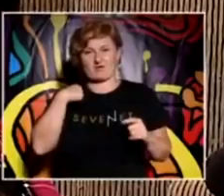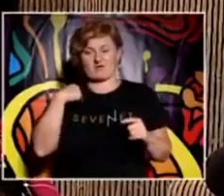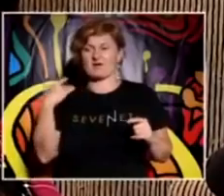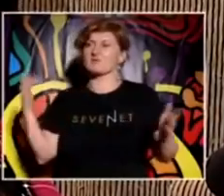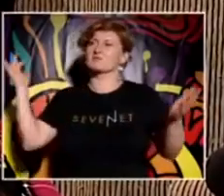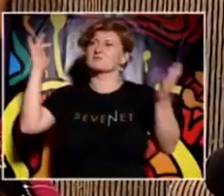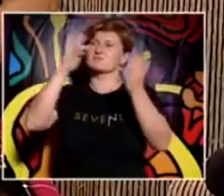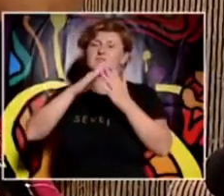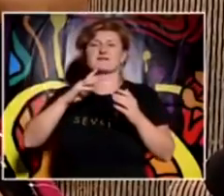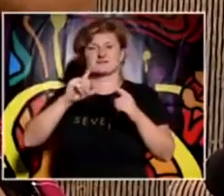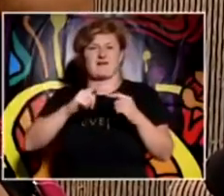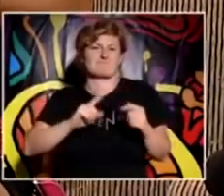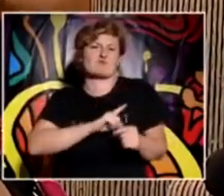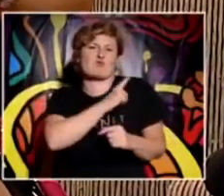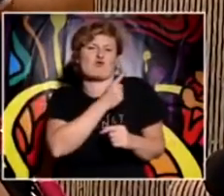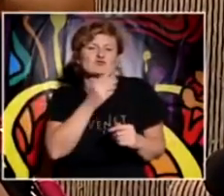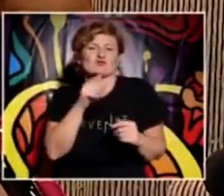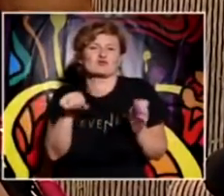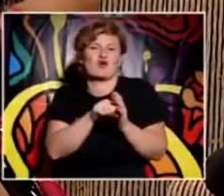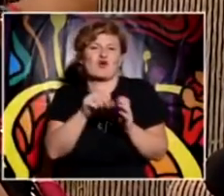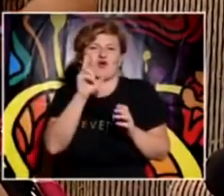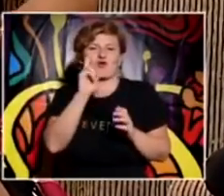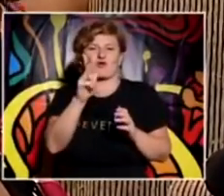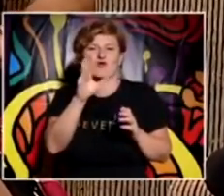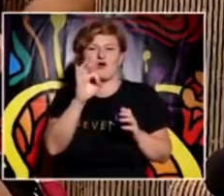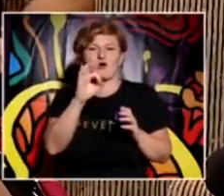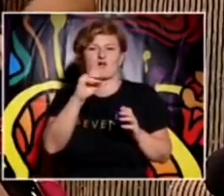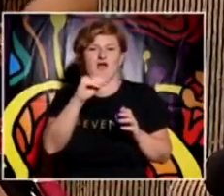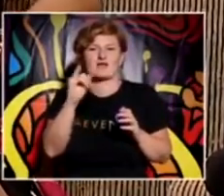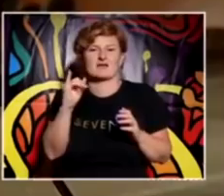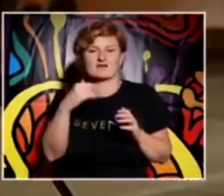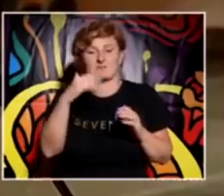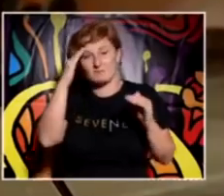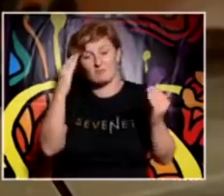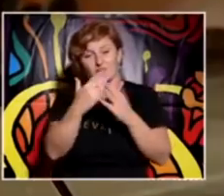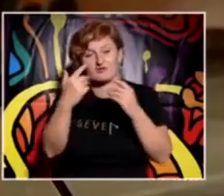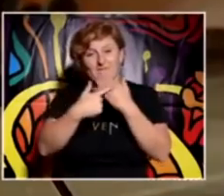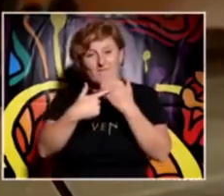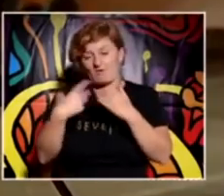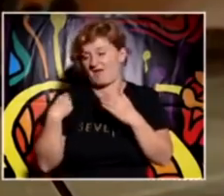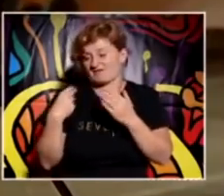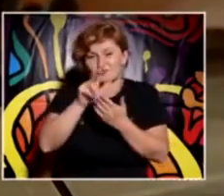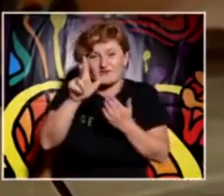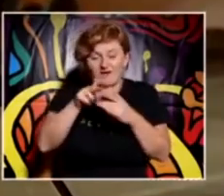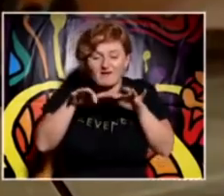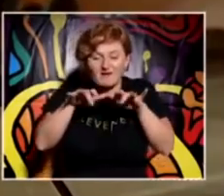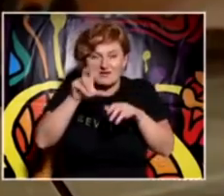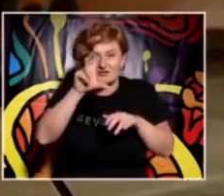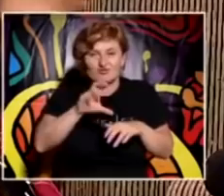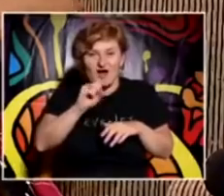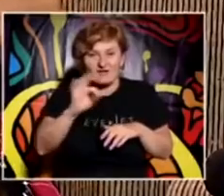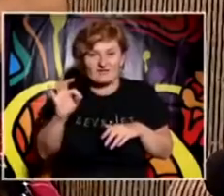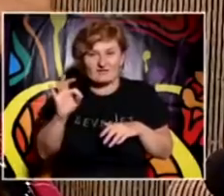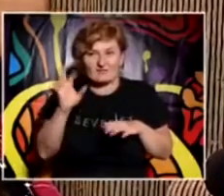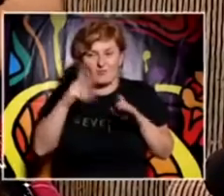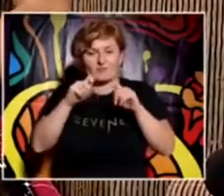Korei i poznała swojego przyszłego męża, mając lat 13, na czacie. Potem ta ich miłość już na chwilę przestała,